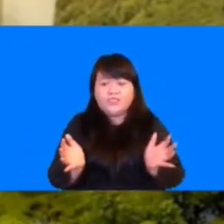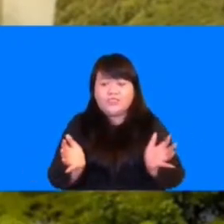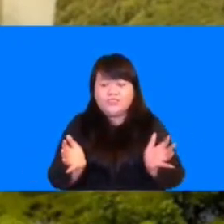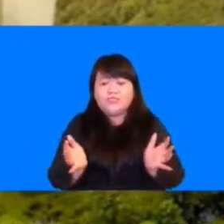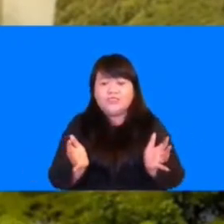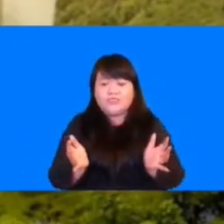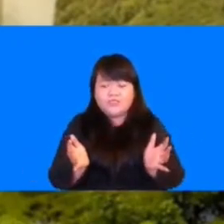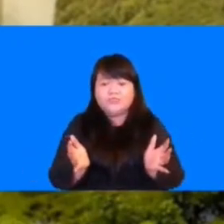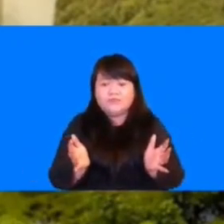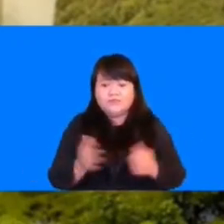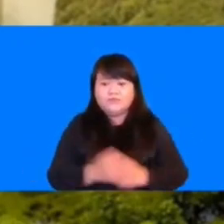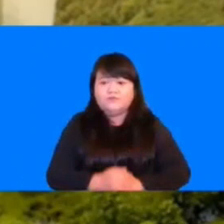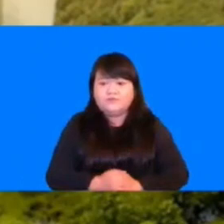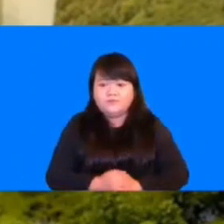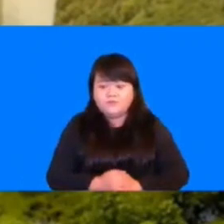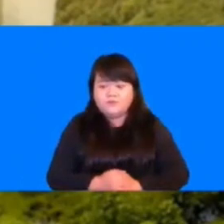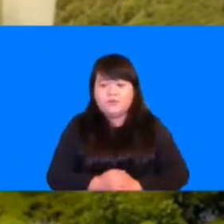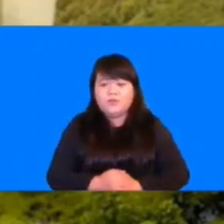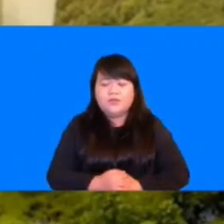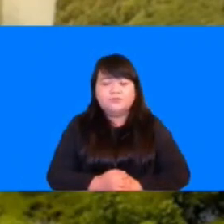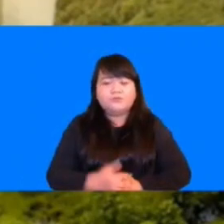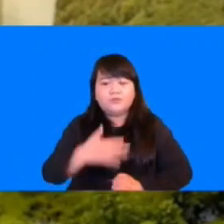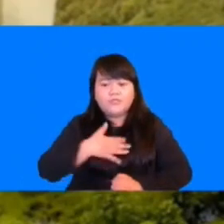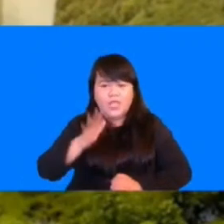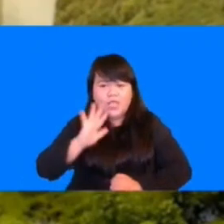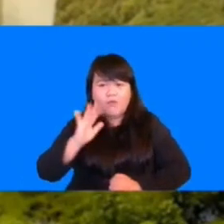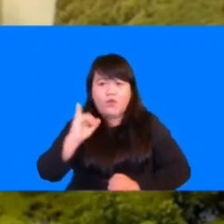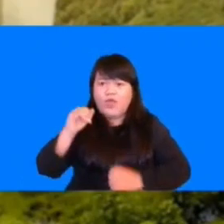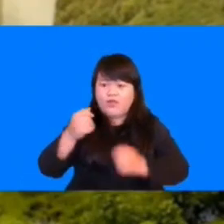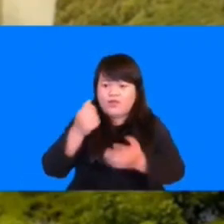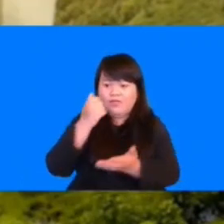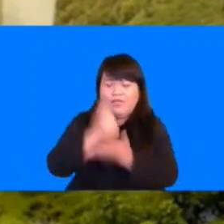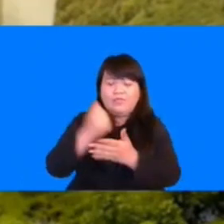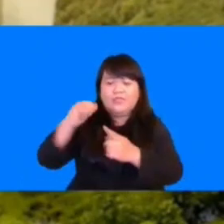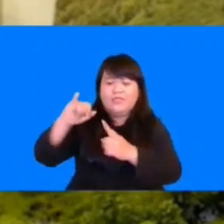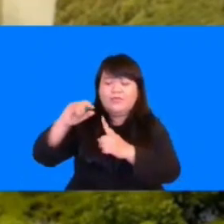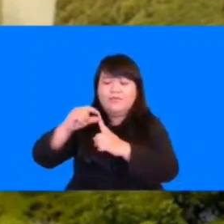daun ya. Saya bukan dari IPB tapi ITB.